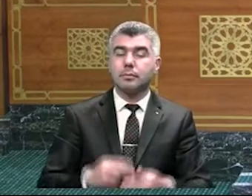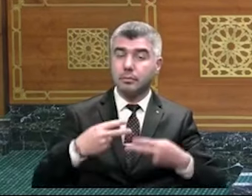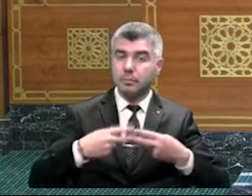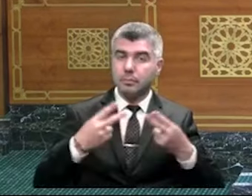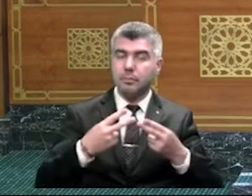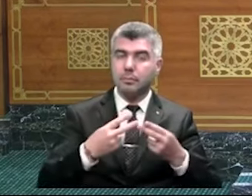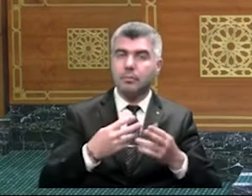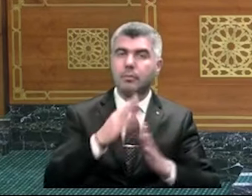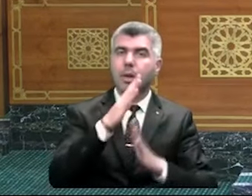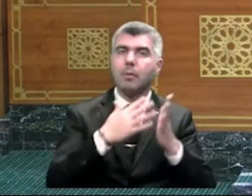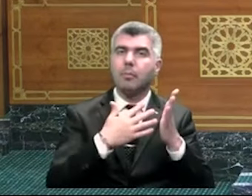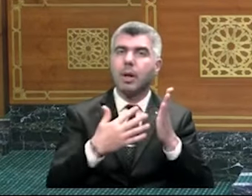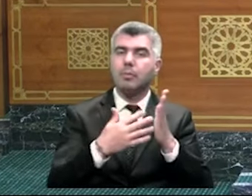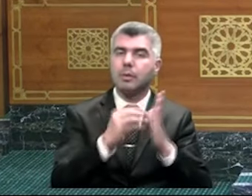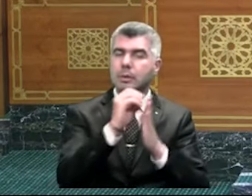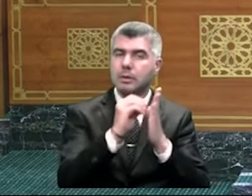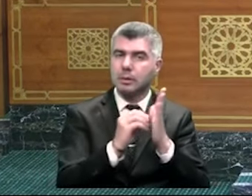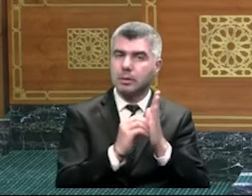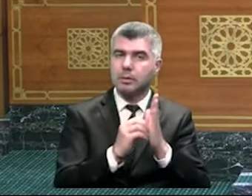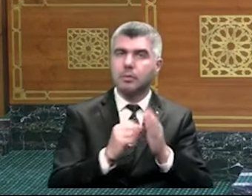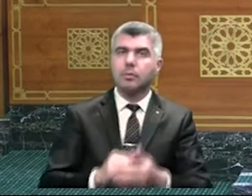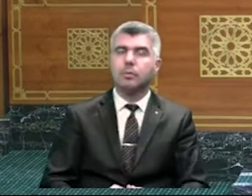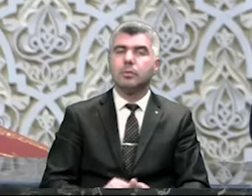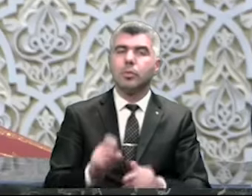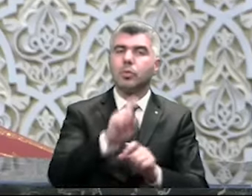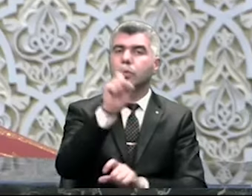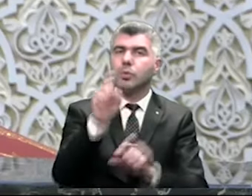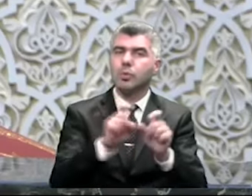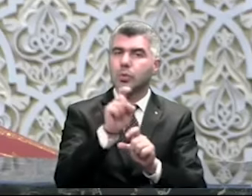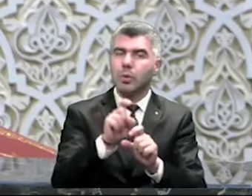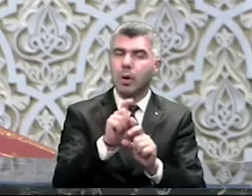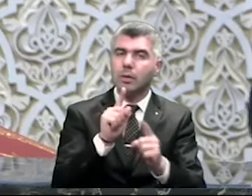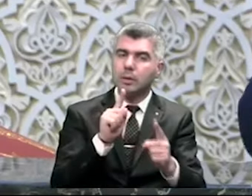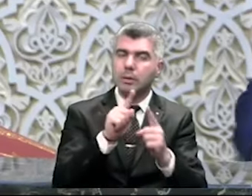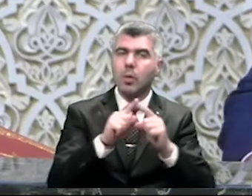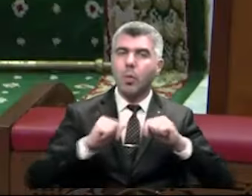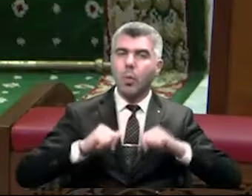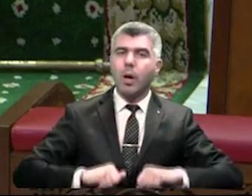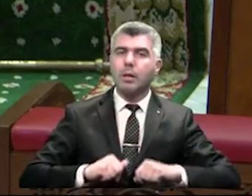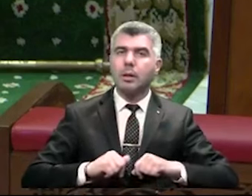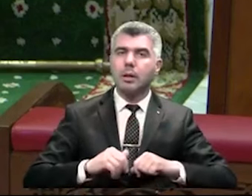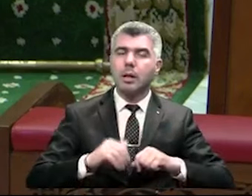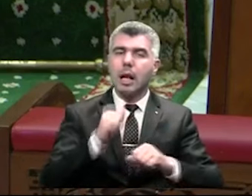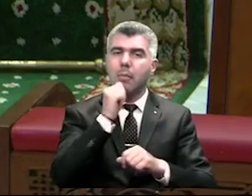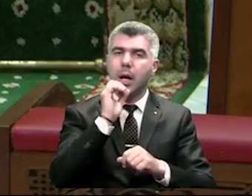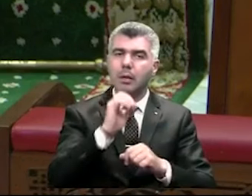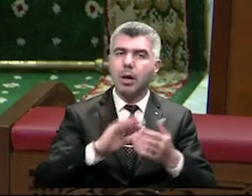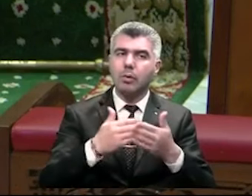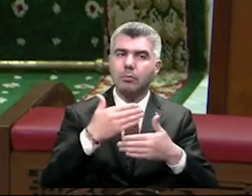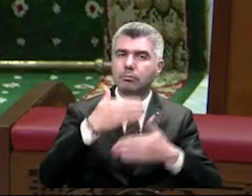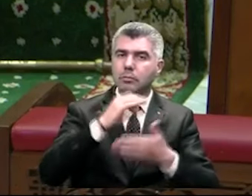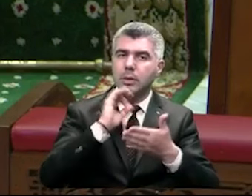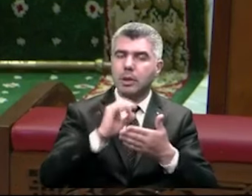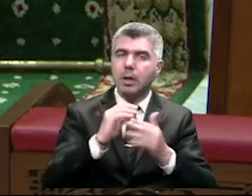نستهل جدول اعمال هذه الجلسه بالاسئله الانيه الموجهه لوزاره التجهيز والماء حول البنيات الاساسيه والتي